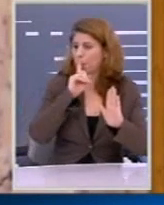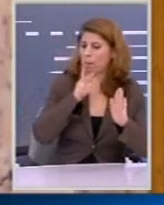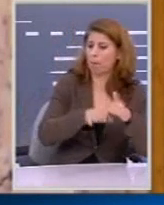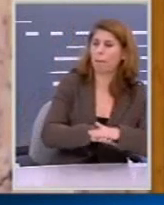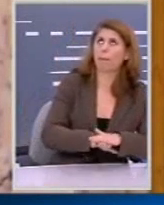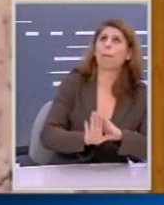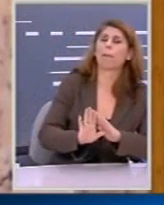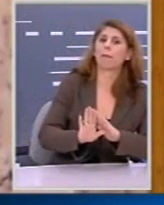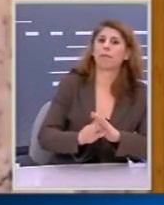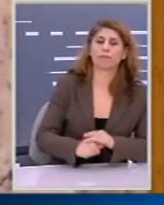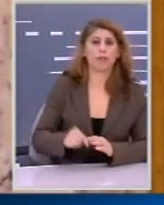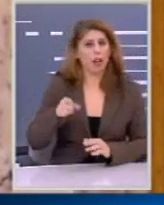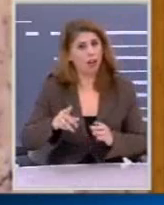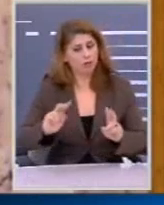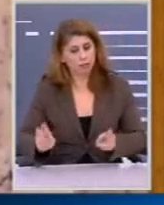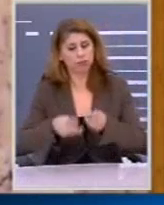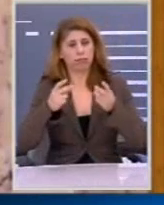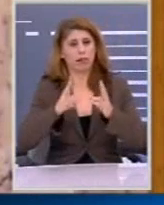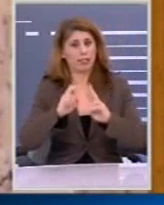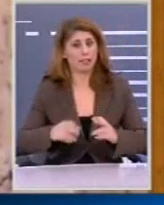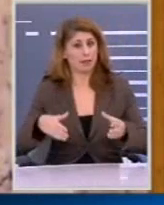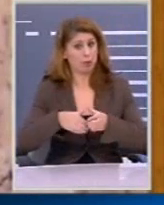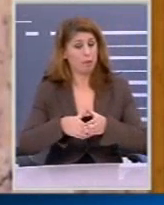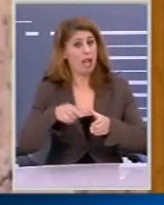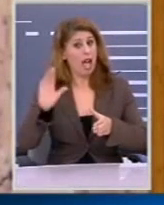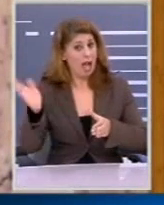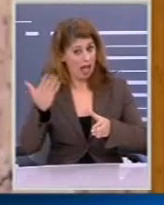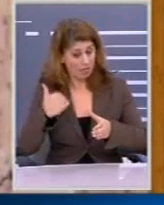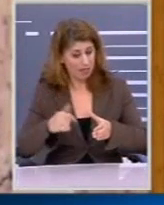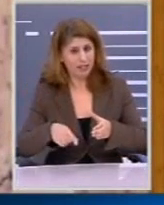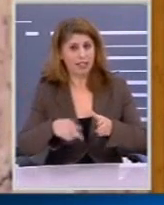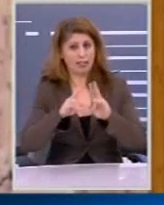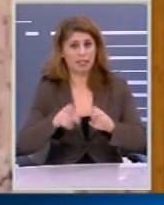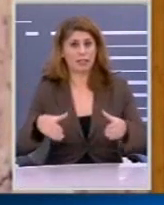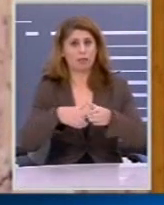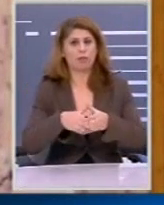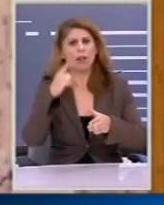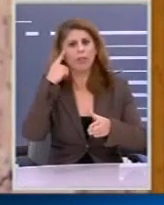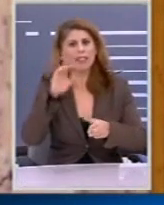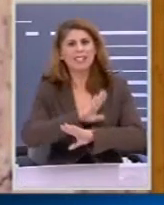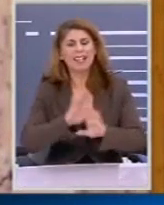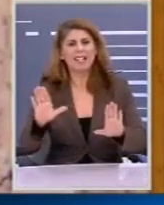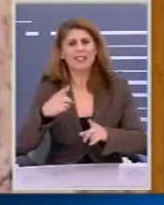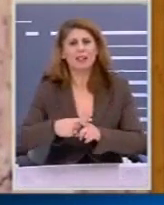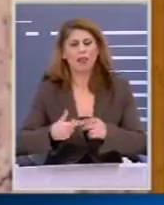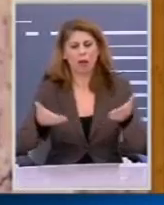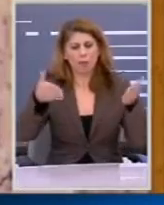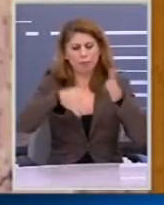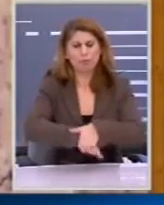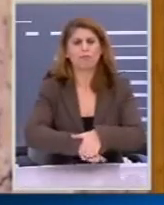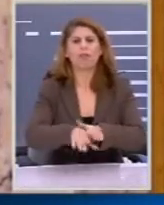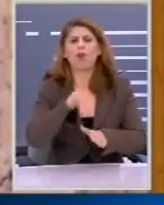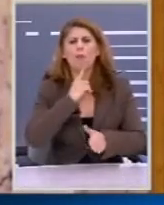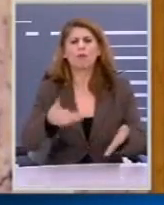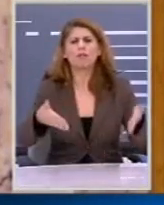αυτά αποκάλυψε η Εξεταστική Επιτροπή και αν δεν ήταν η Εξεταστική Επιτροπή δεν θα τα ήξερε κανένας στην Ελλάδα. Θα τα είχατε θάψει, όπως